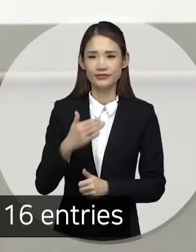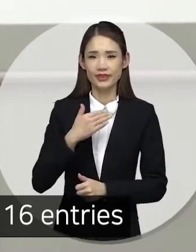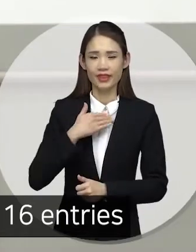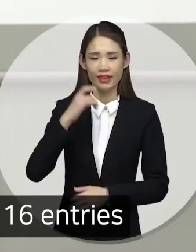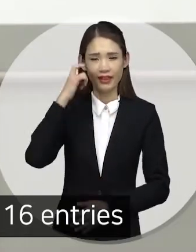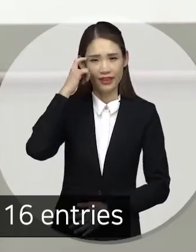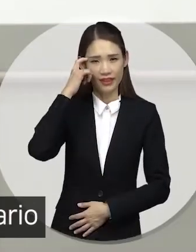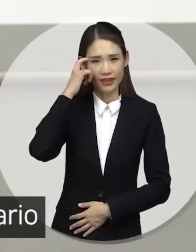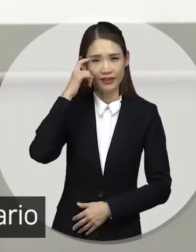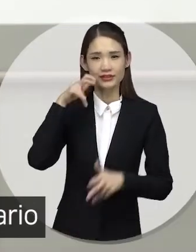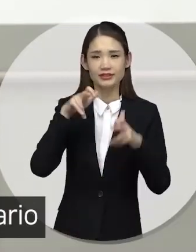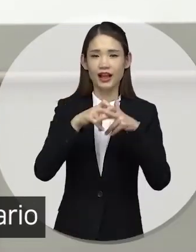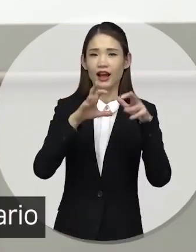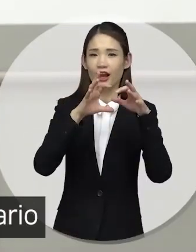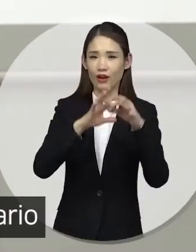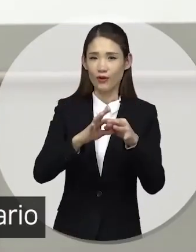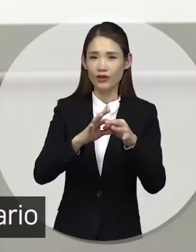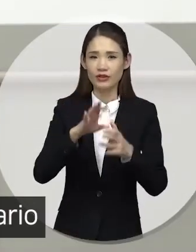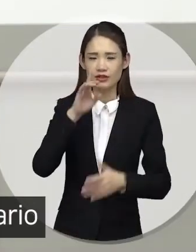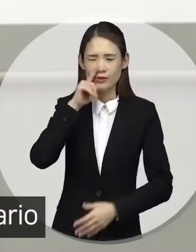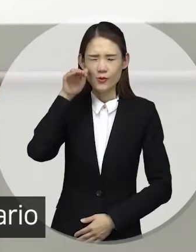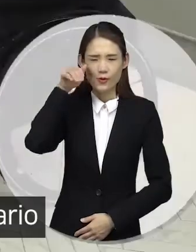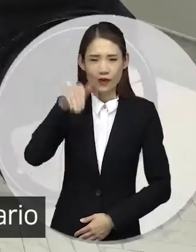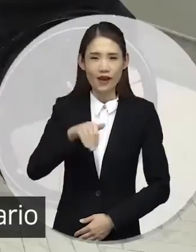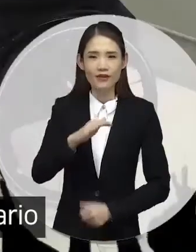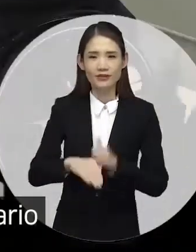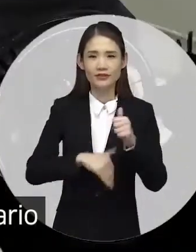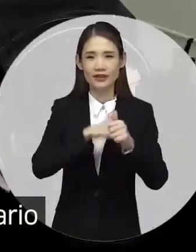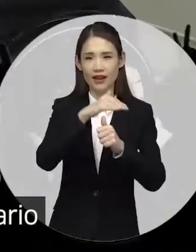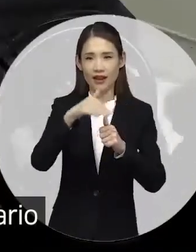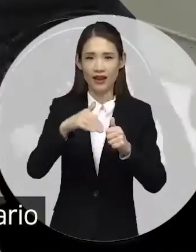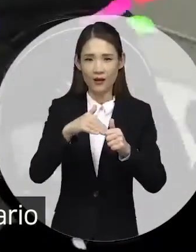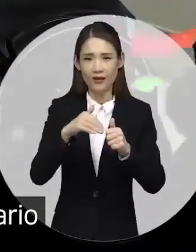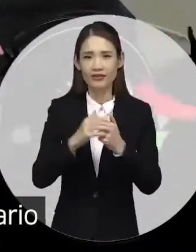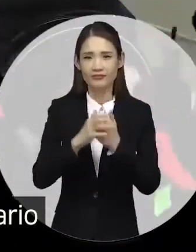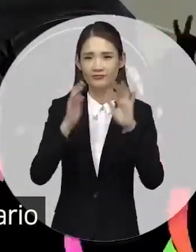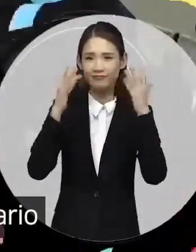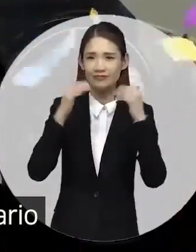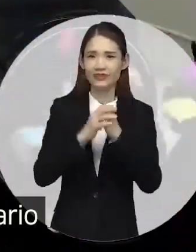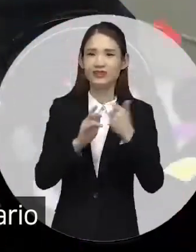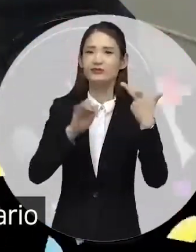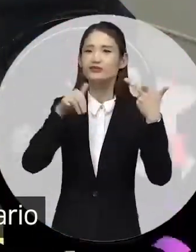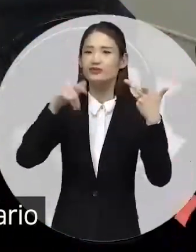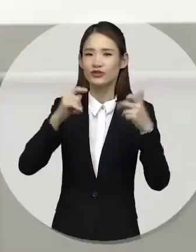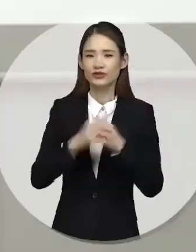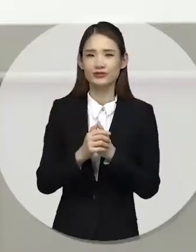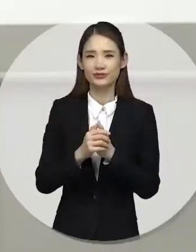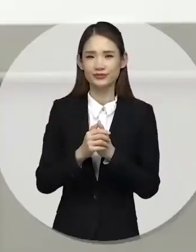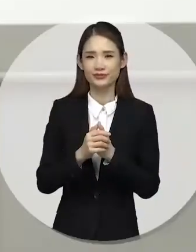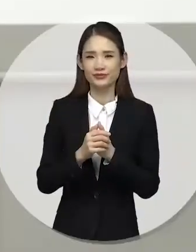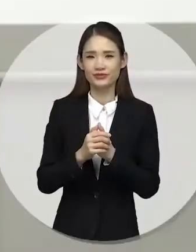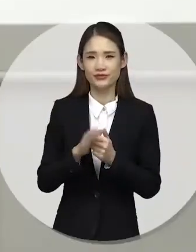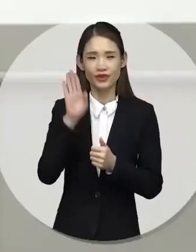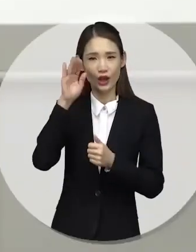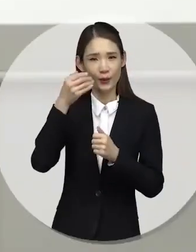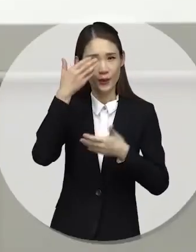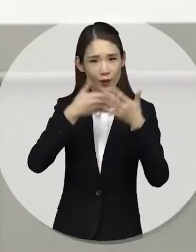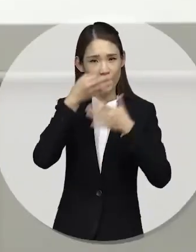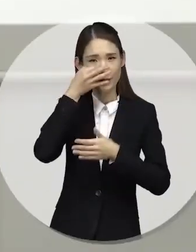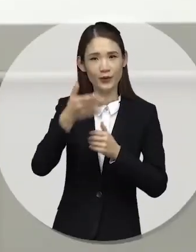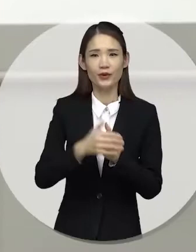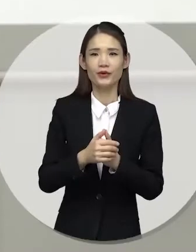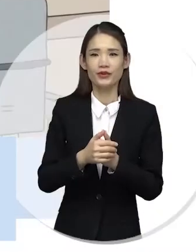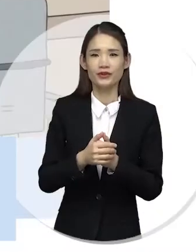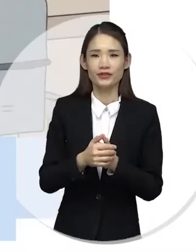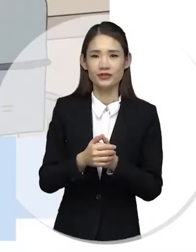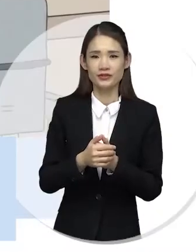내가 생각하는 장애 관련 최악의 상황 이상형 월드컵 16강입니다. 그러면 앞에 있는 화면을 한번